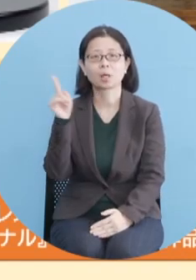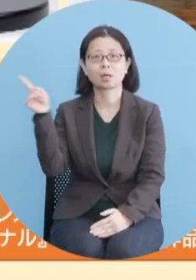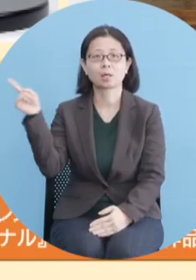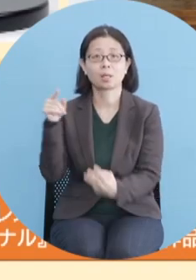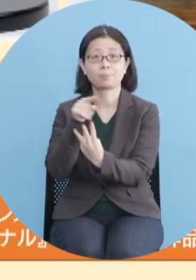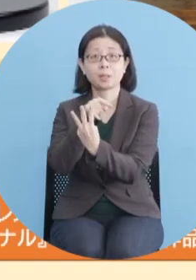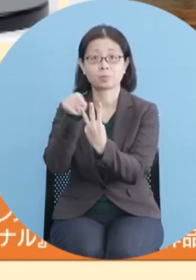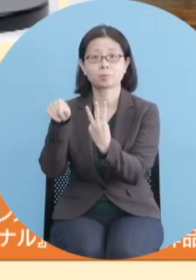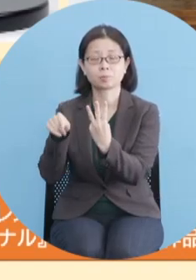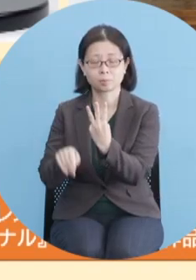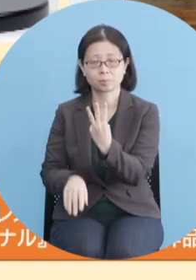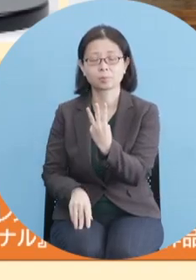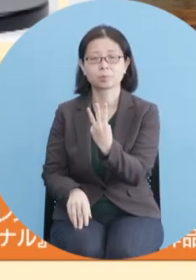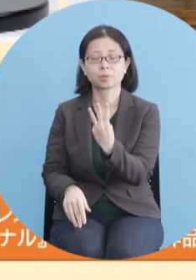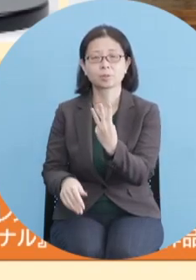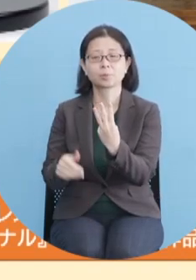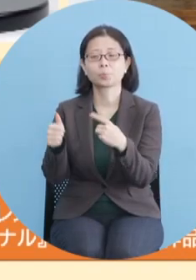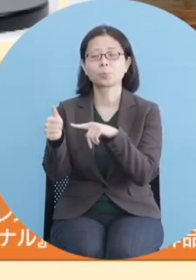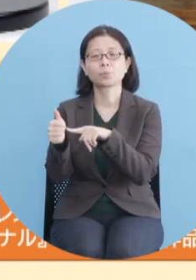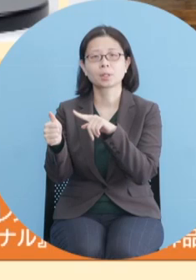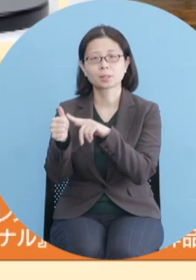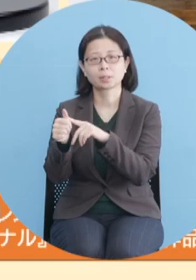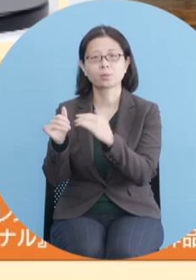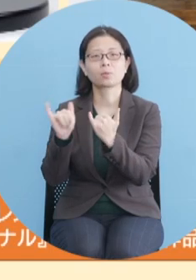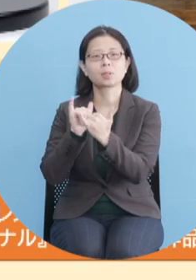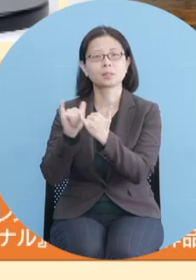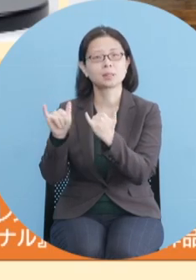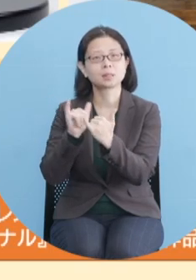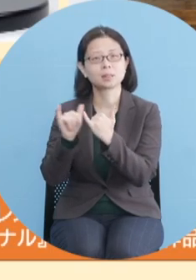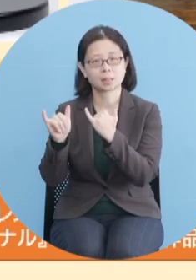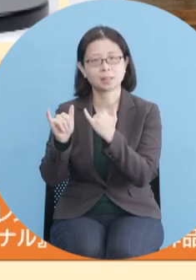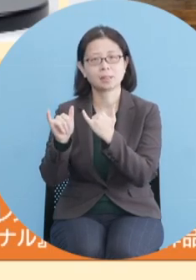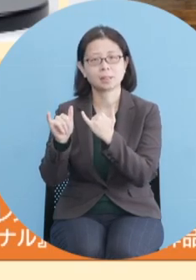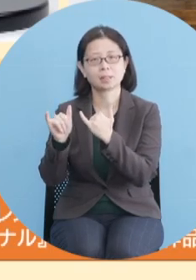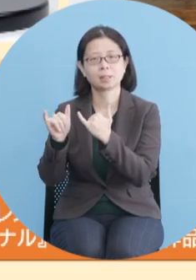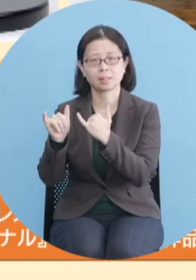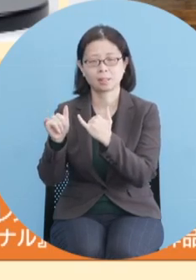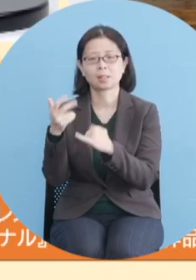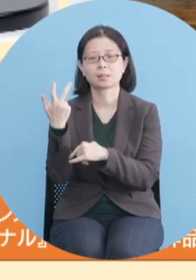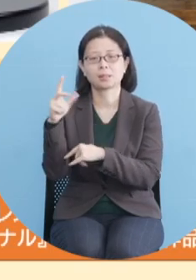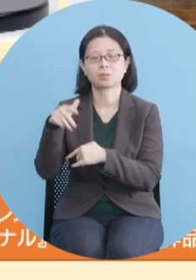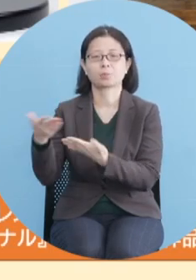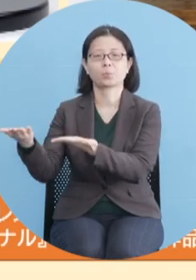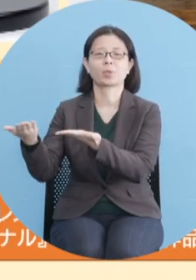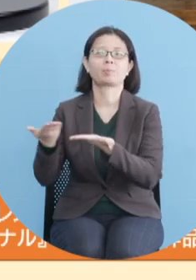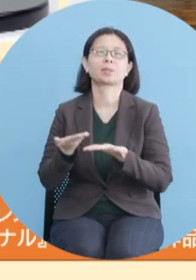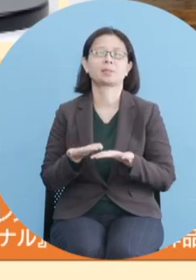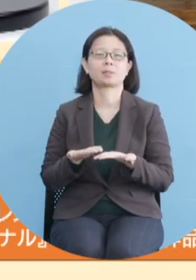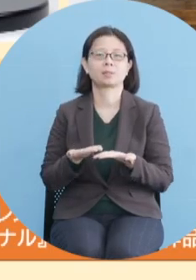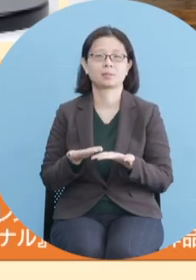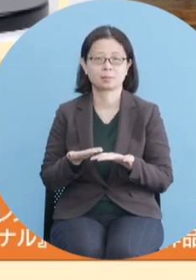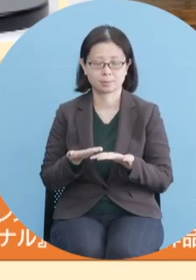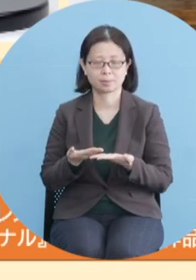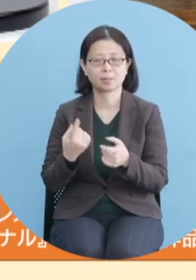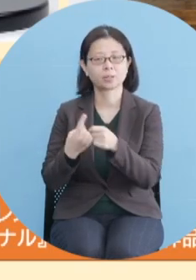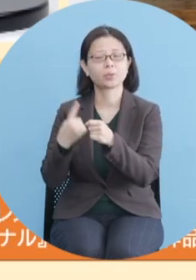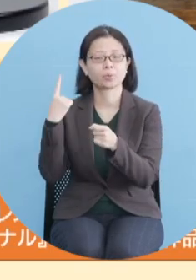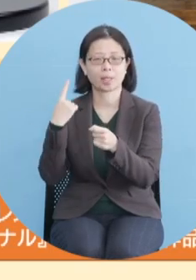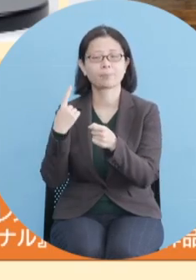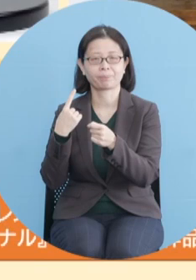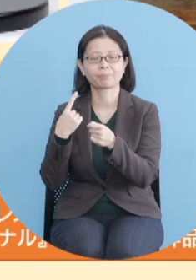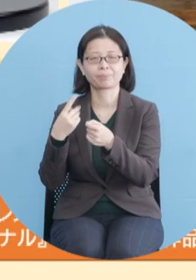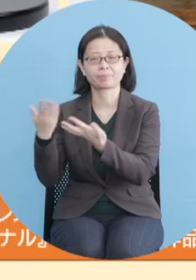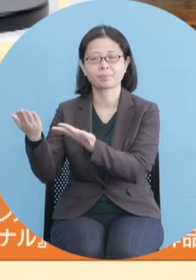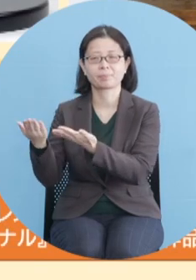3作品モルタさんのごえとご親戚の方からえ堺市に昨年え